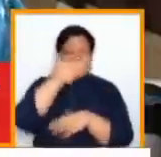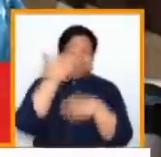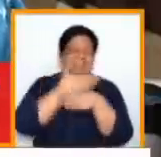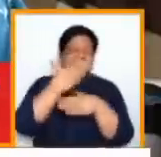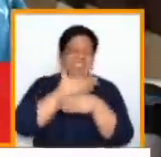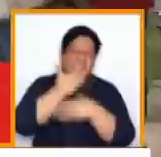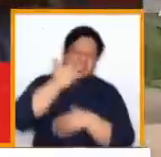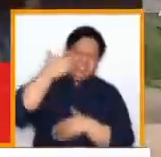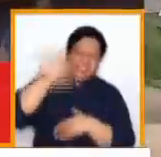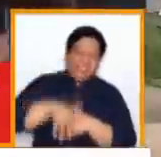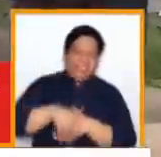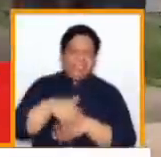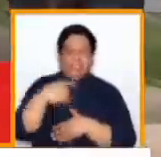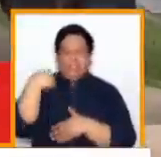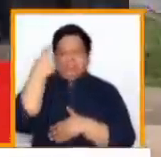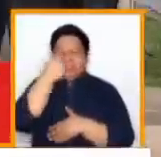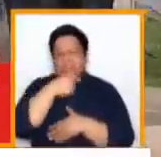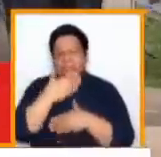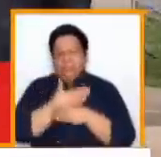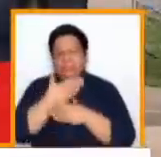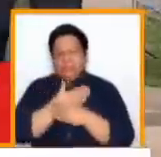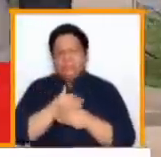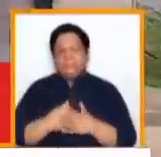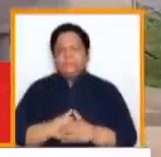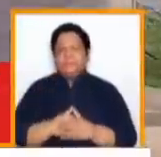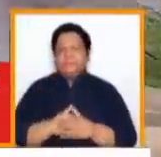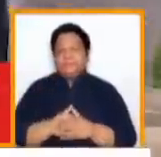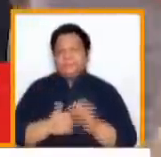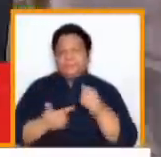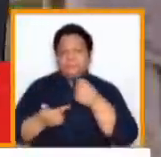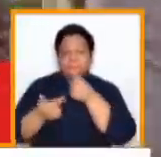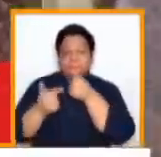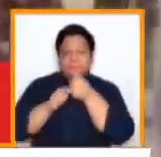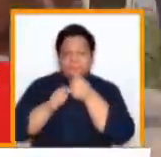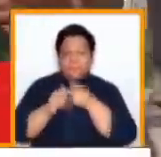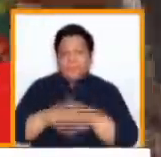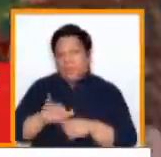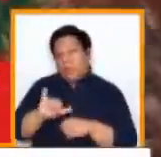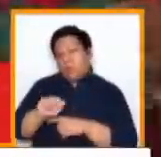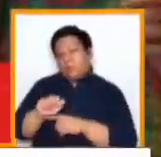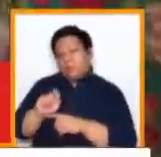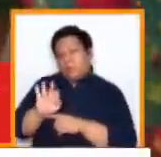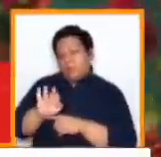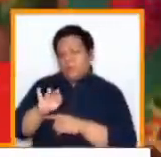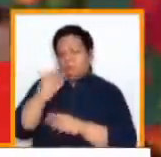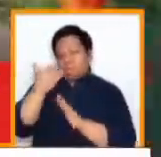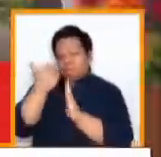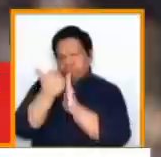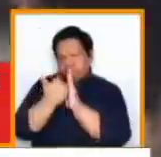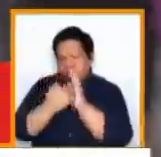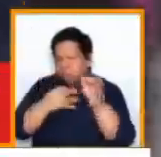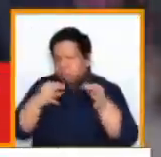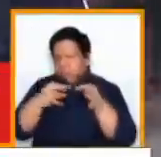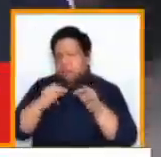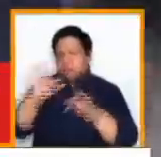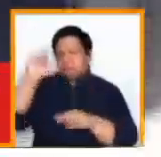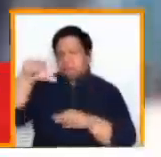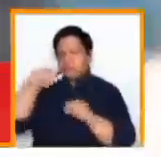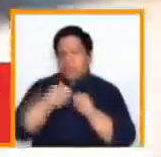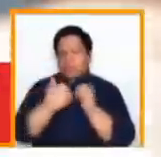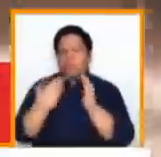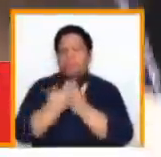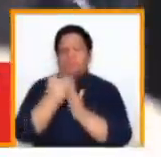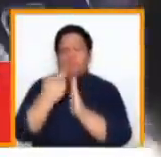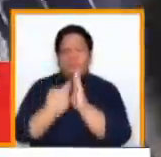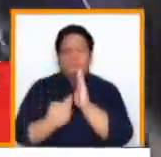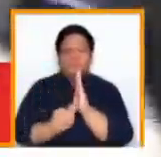sa mukha. Pinaplansya na ng IATF ang guidelines para sa bagong pulisiya. Yan ang unang